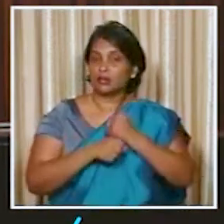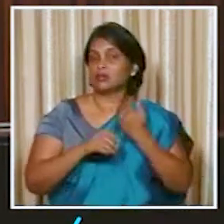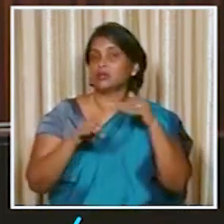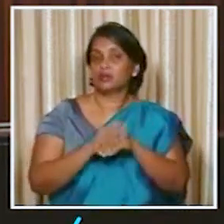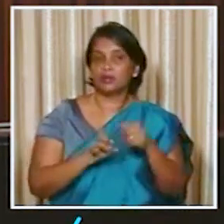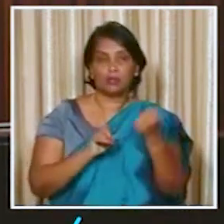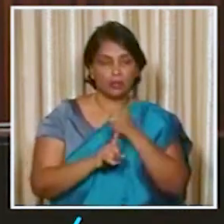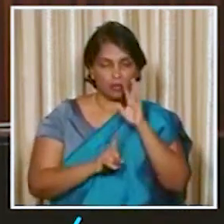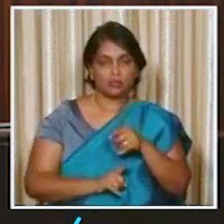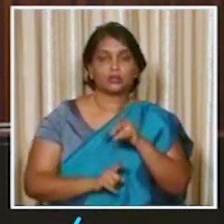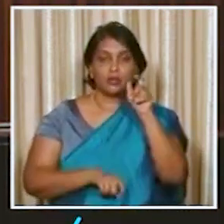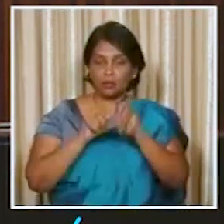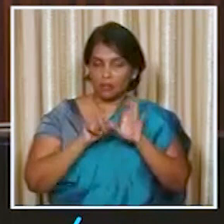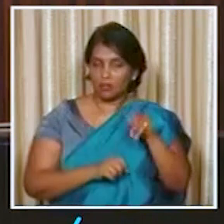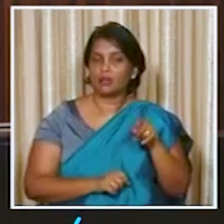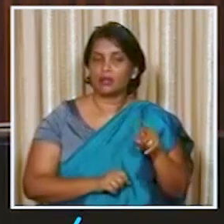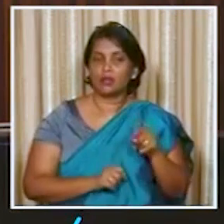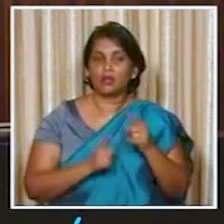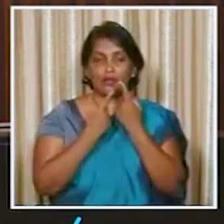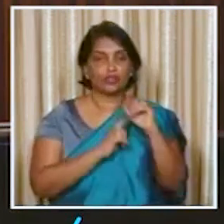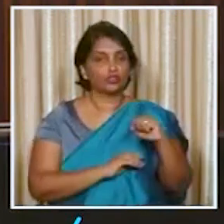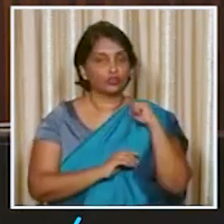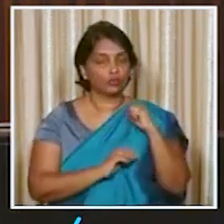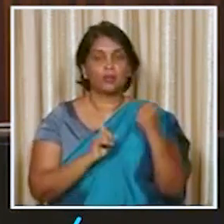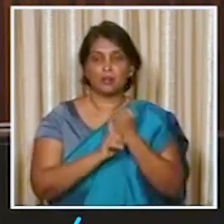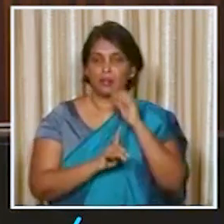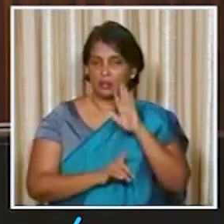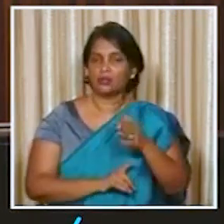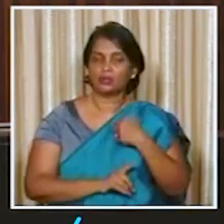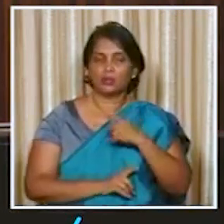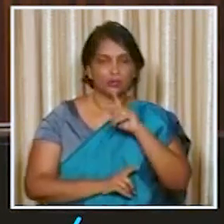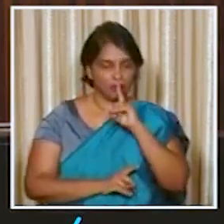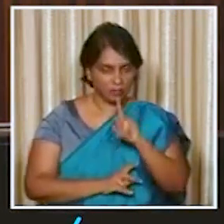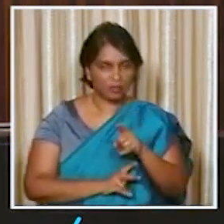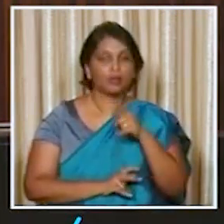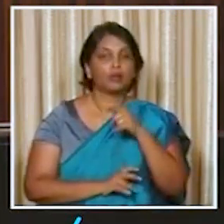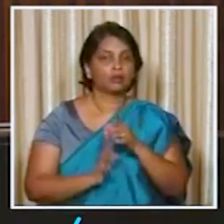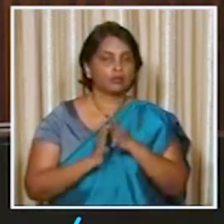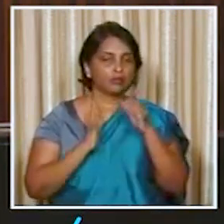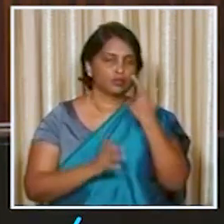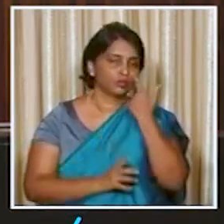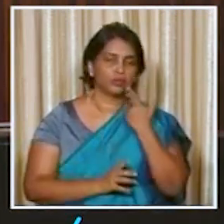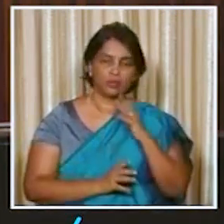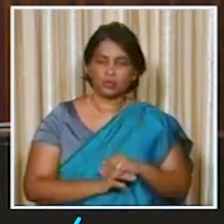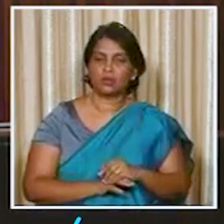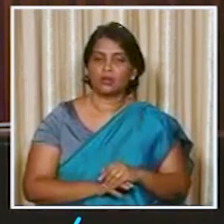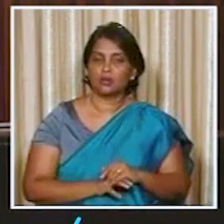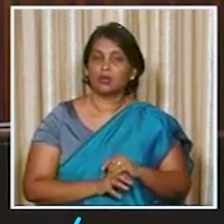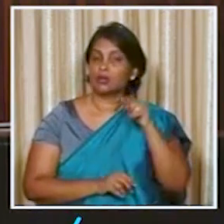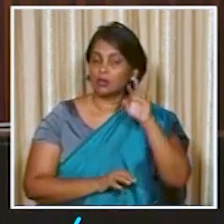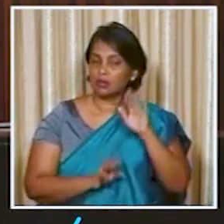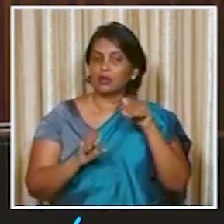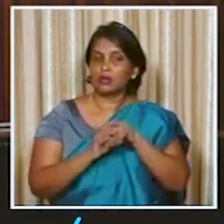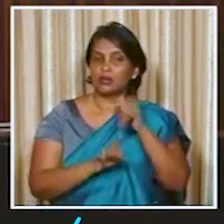मट बलपैम करन लद पिरसा अतर विविध शक्तिमत बलवेग तिबुन बाट वा संधान करन्ने इतामत कनस्सेलिन ओन अतर